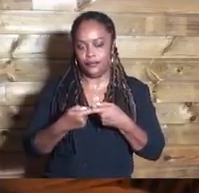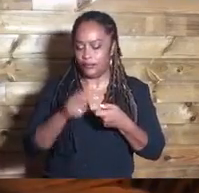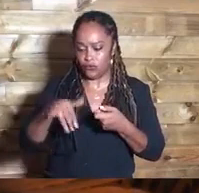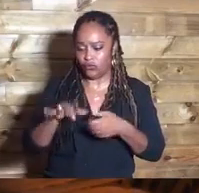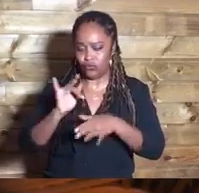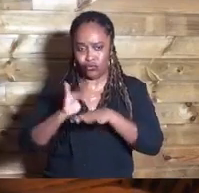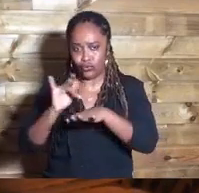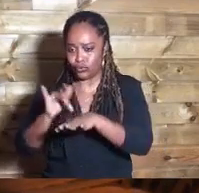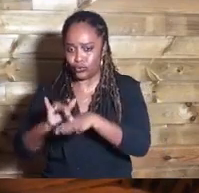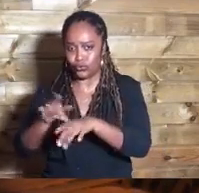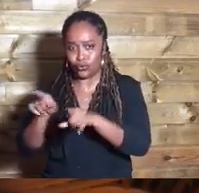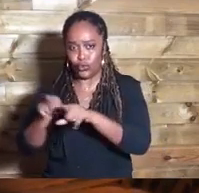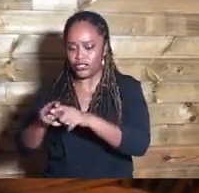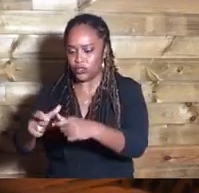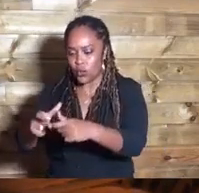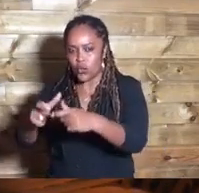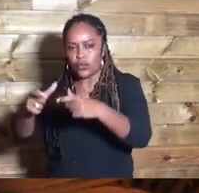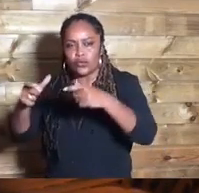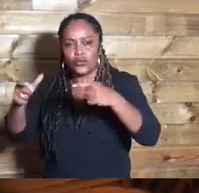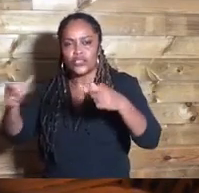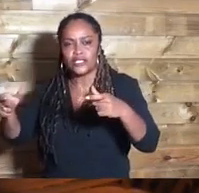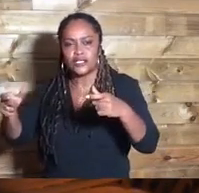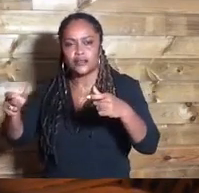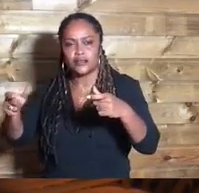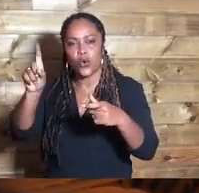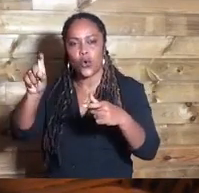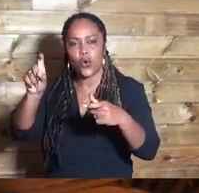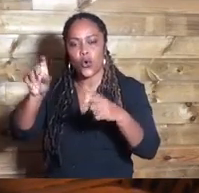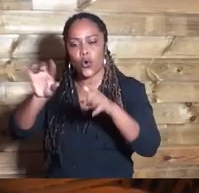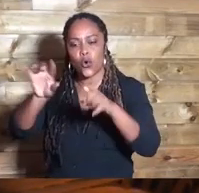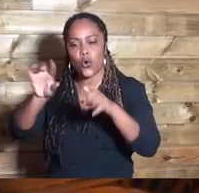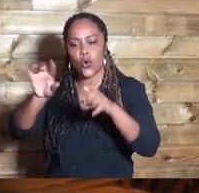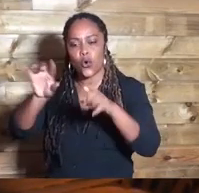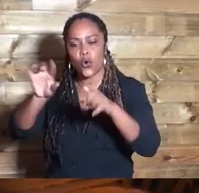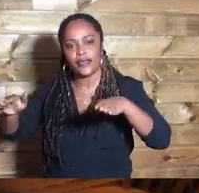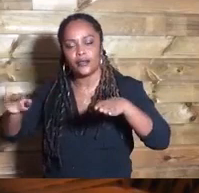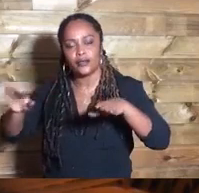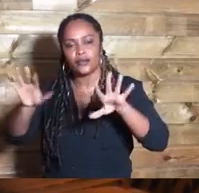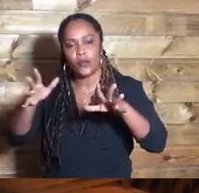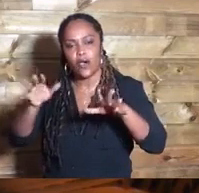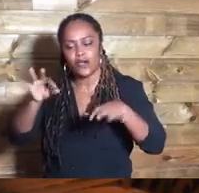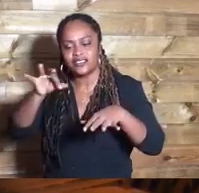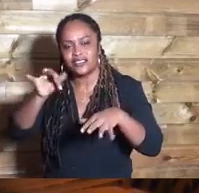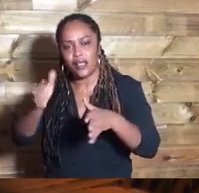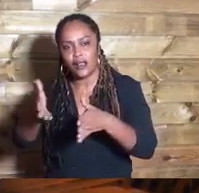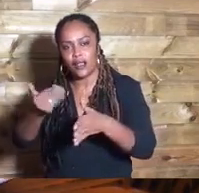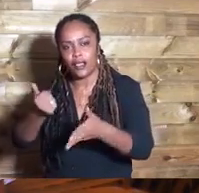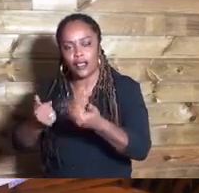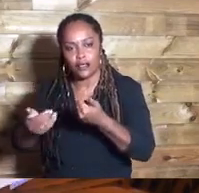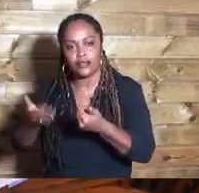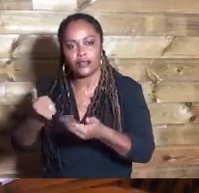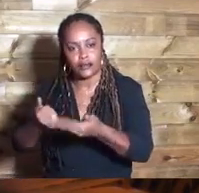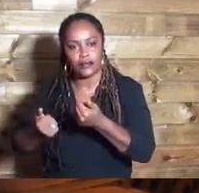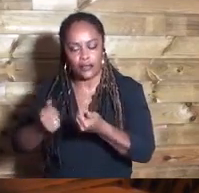celles d'usines de dessalement de mer, d'eau de mer, en négociant au plus près les inconvénients écologiques. Nous serons